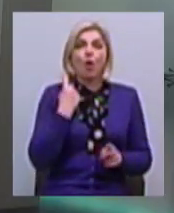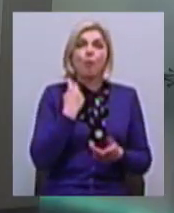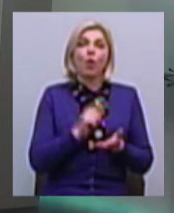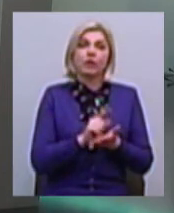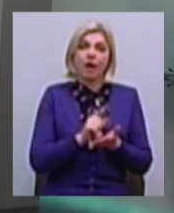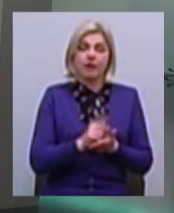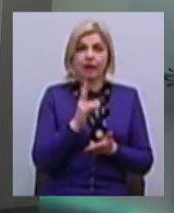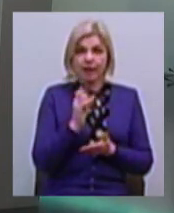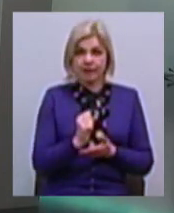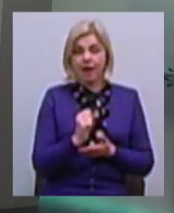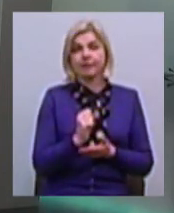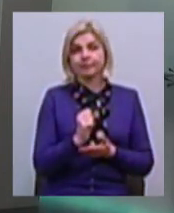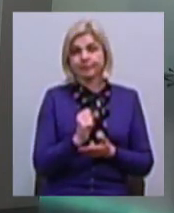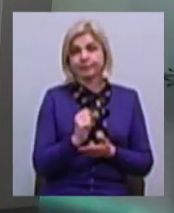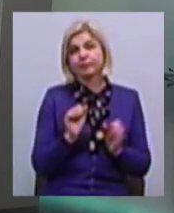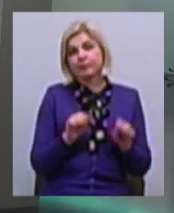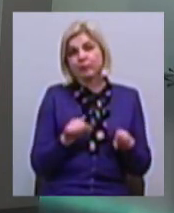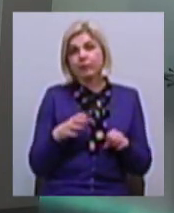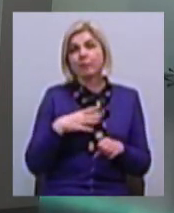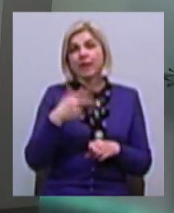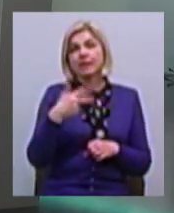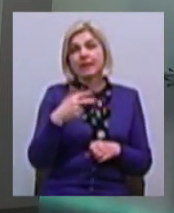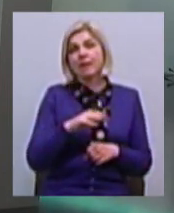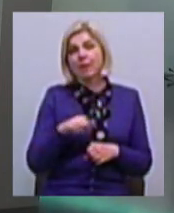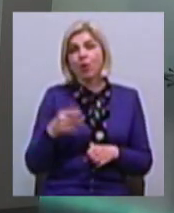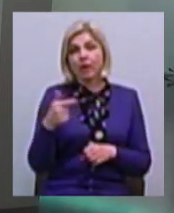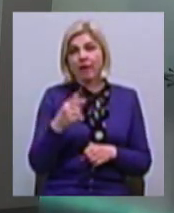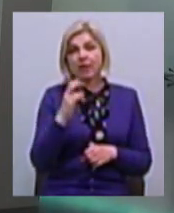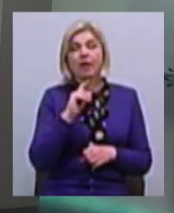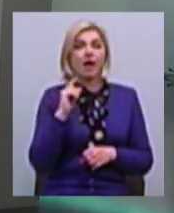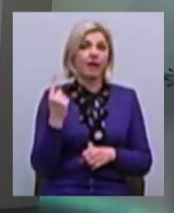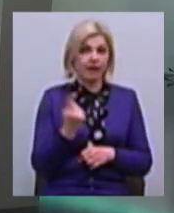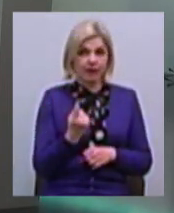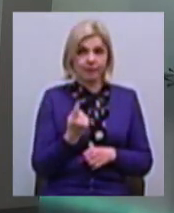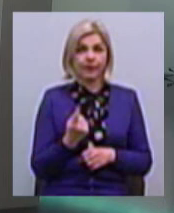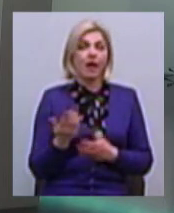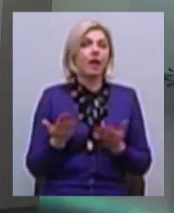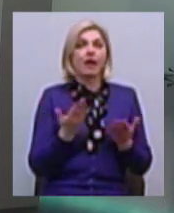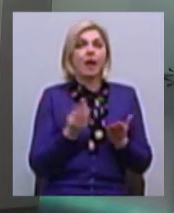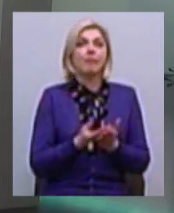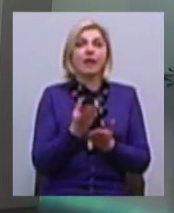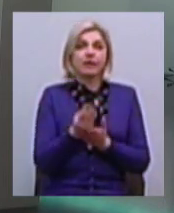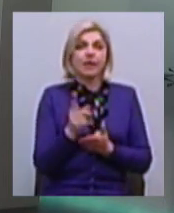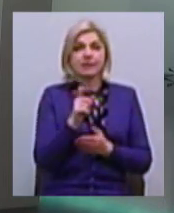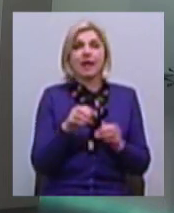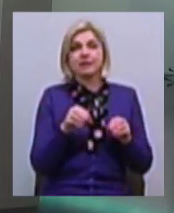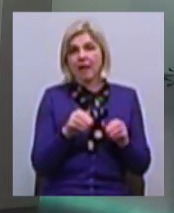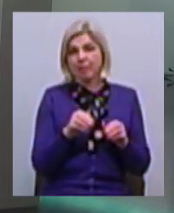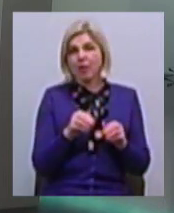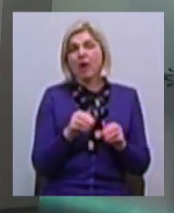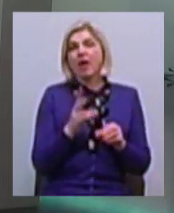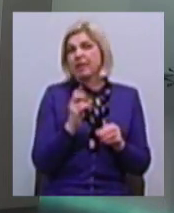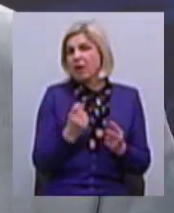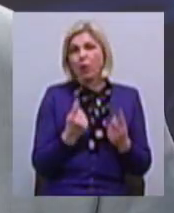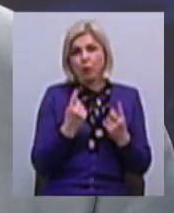доходи фізичних осіб, ну, можливо, це буде там 30 мільйонів гривень на рік, якісь платежі за землю, там незначні